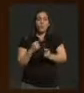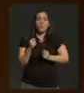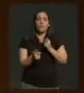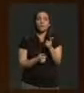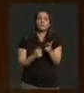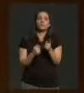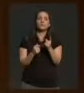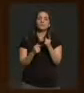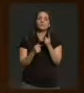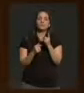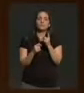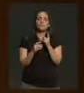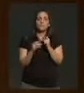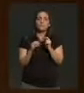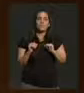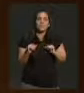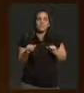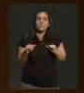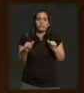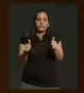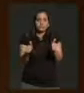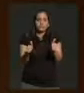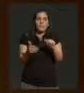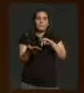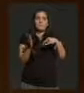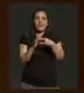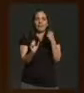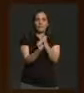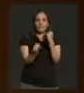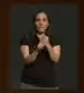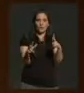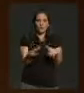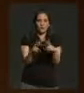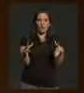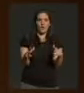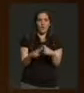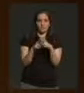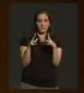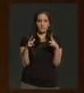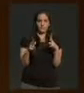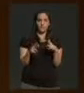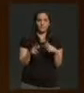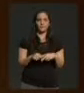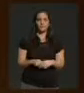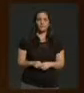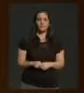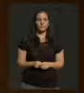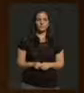zurigorriak, bereziki, fundazioak Bizkaian arlo guztietan daraman lanarekin bat egin dezan.